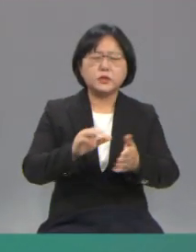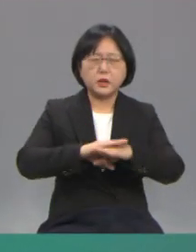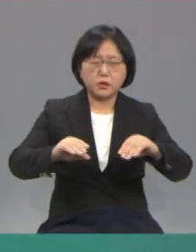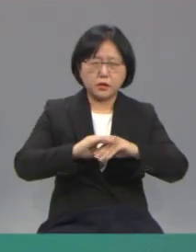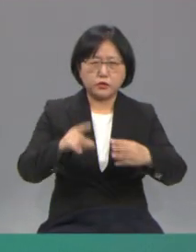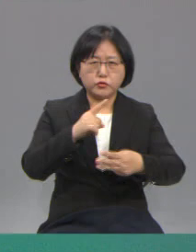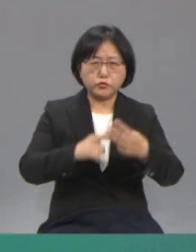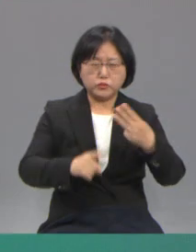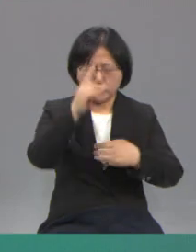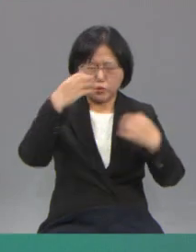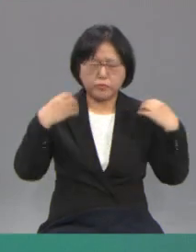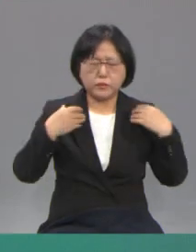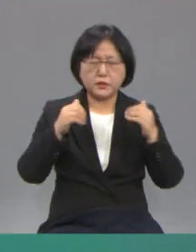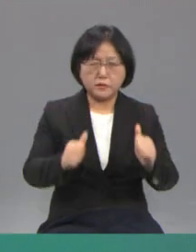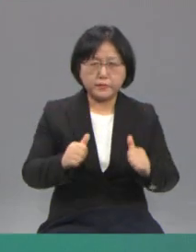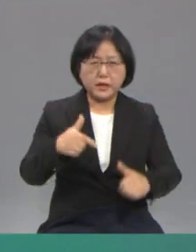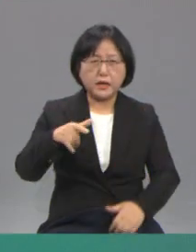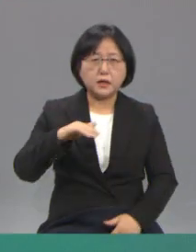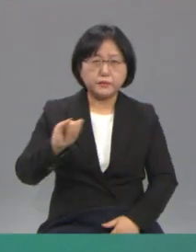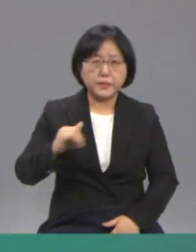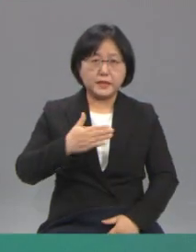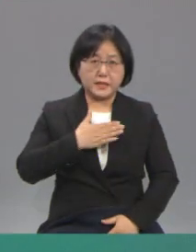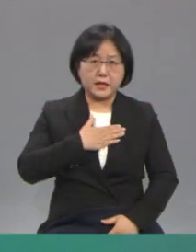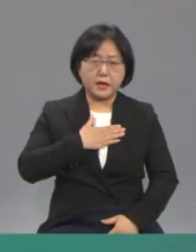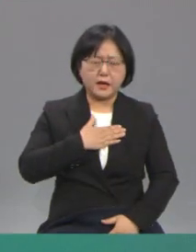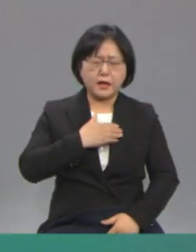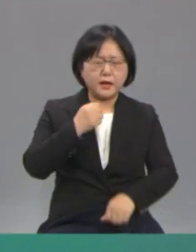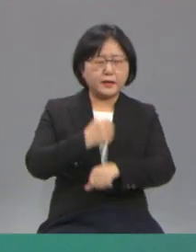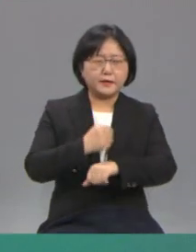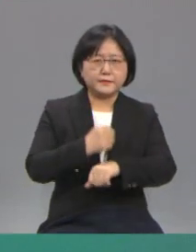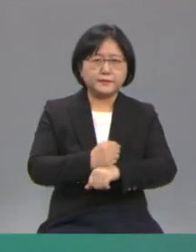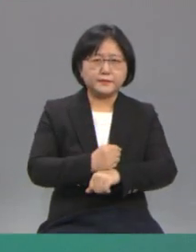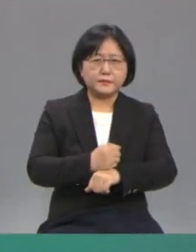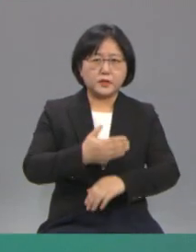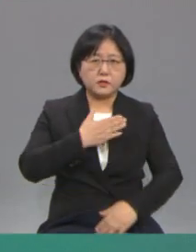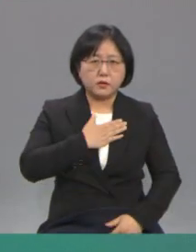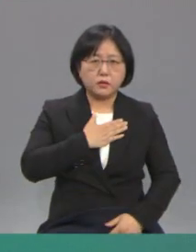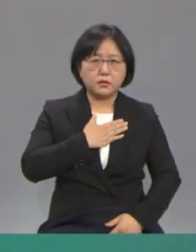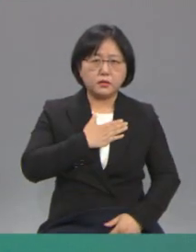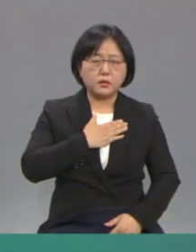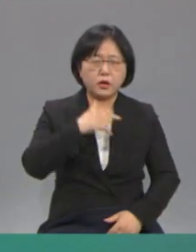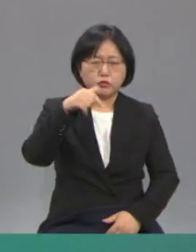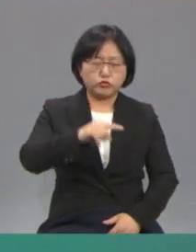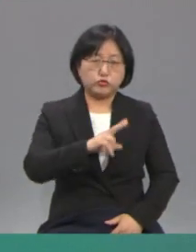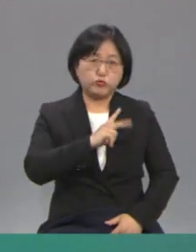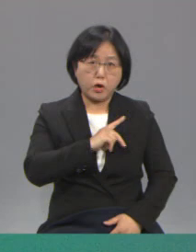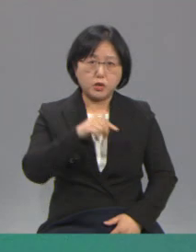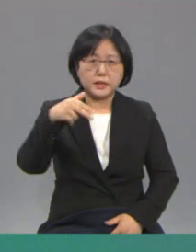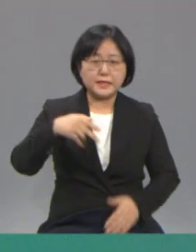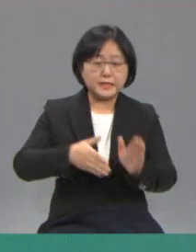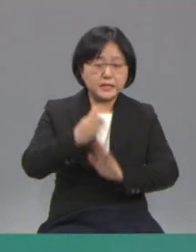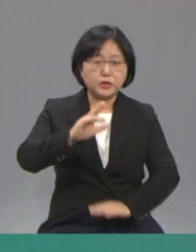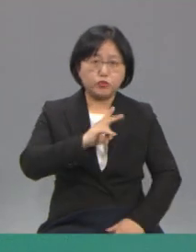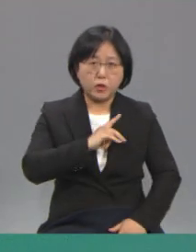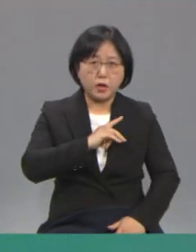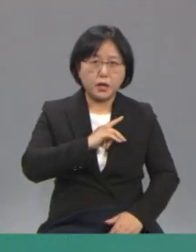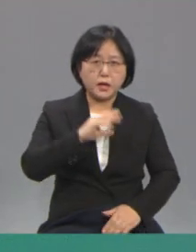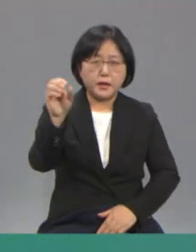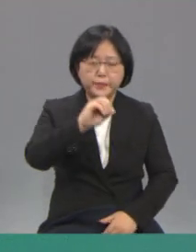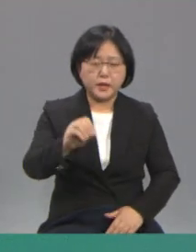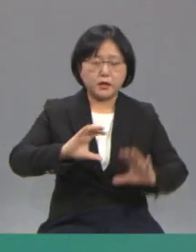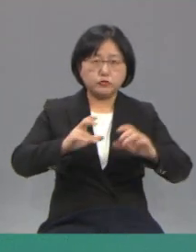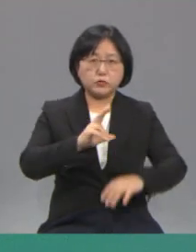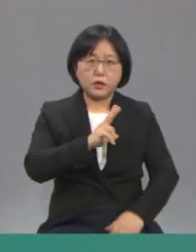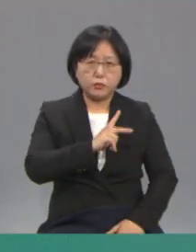정부 심판 강은미 제대로 하겠습니다 저는 원부터 시작해 시원 비례국회의원